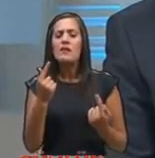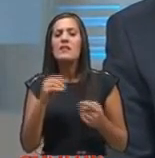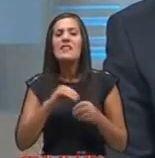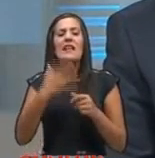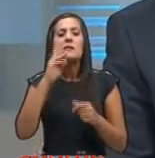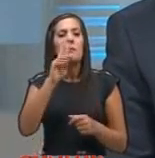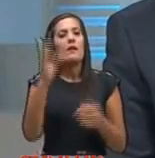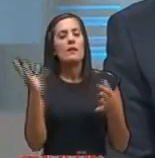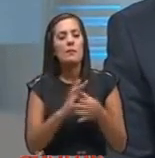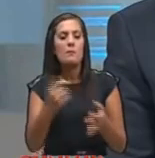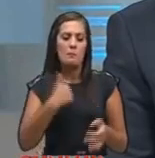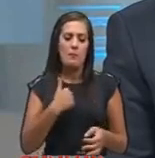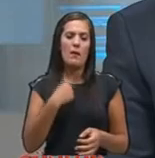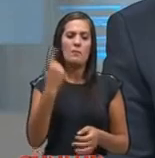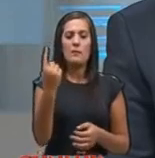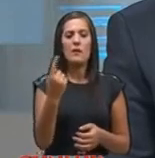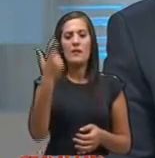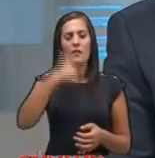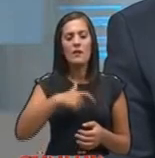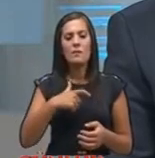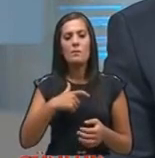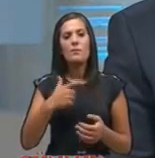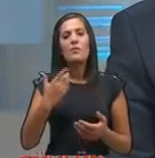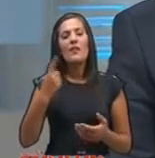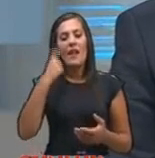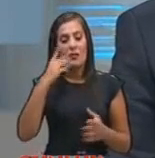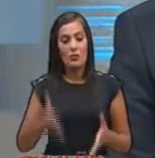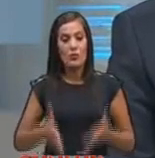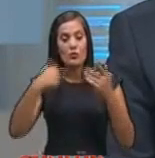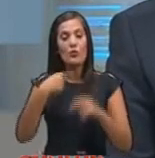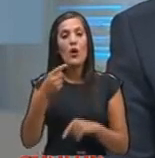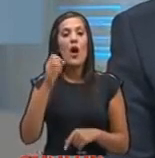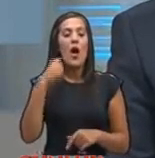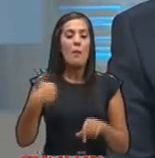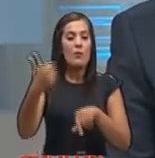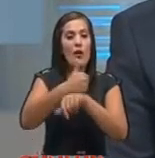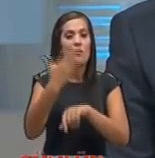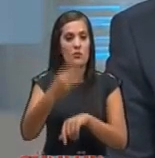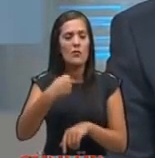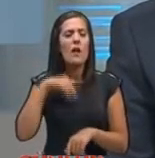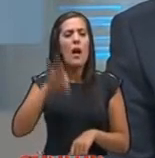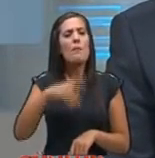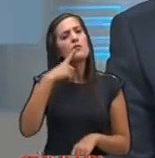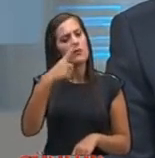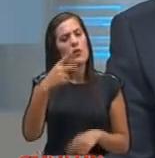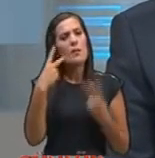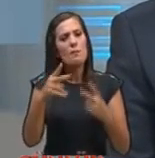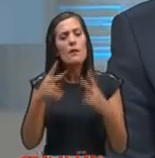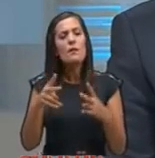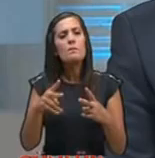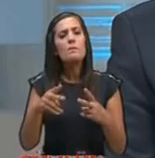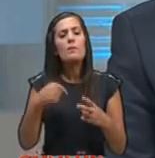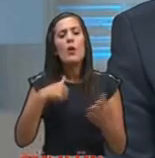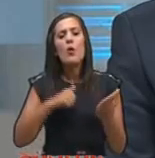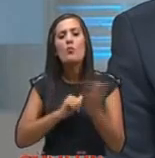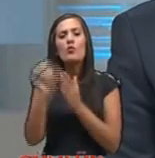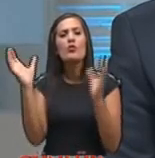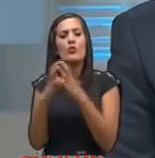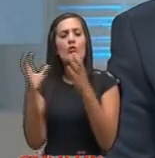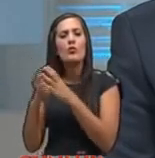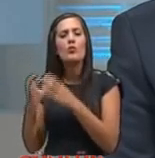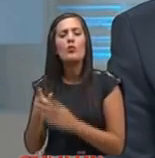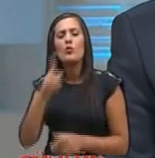ilgili. Şimdi ben bir kurum yöneticisi olarak şunu hemen söyleyebilirim. Bizim bütün